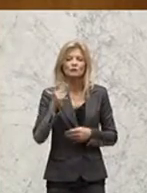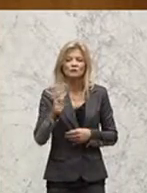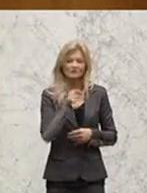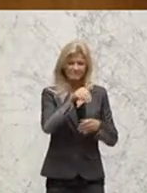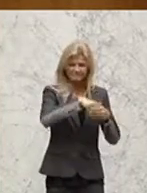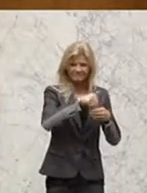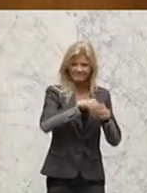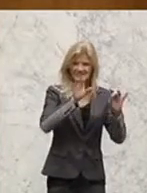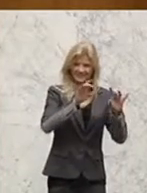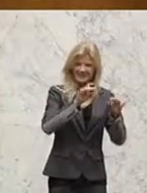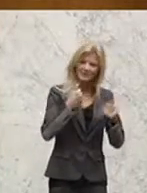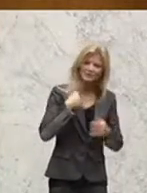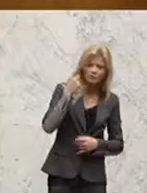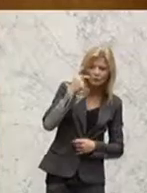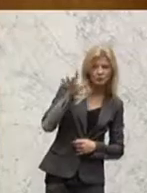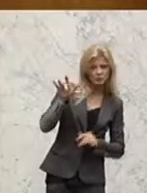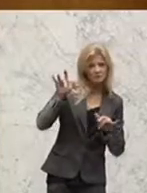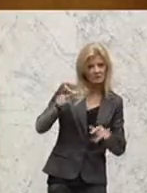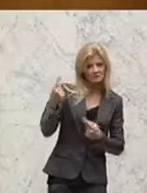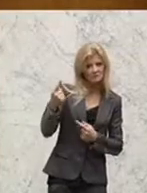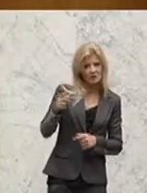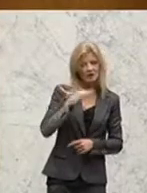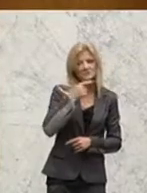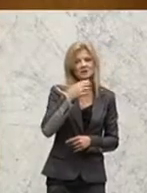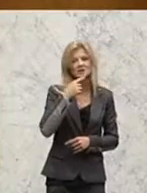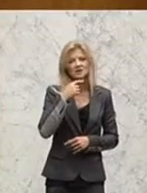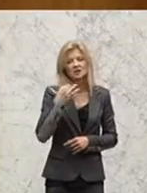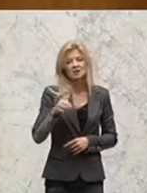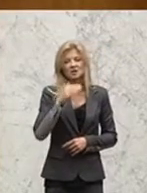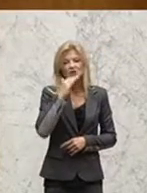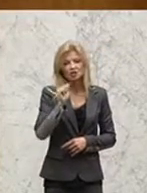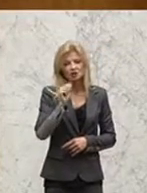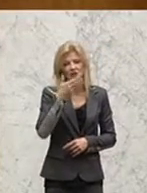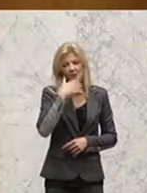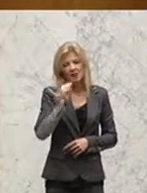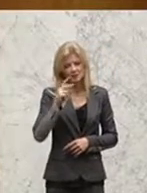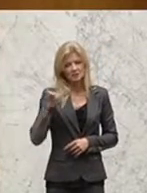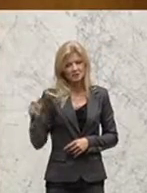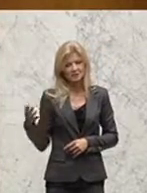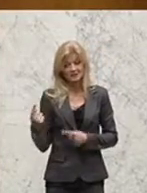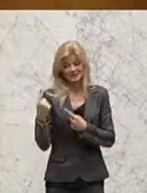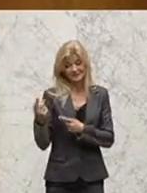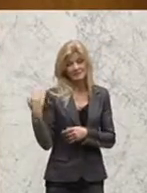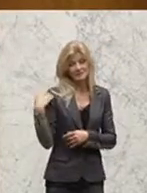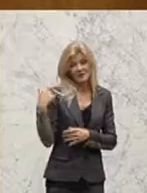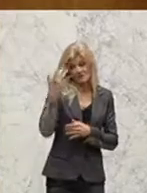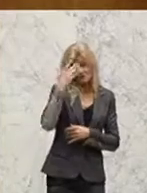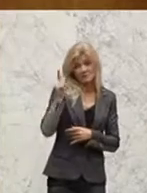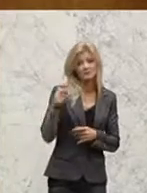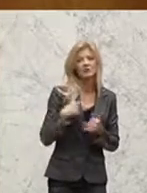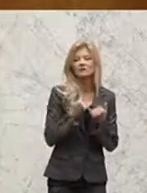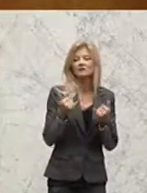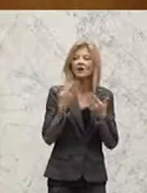mutmaßlichen Dschihadisten. Soweit es sich im gegenstandlichen Fall um Fremde handelt, wurden die